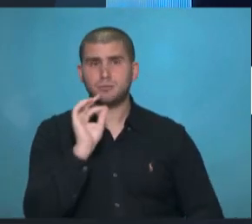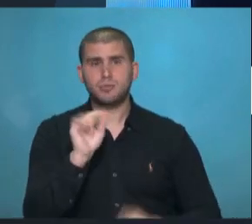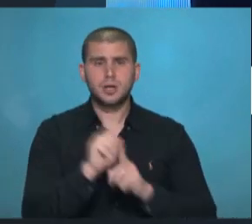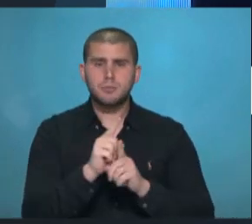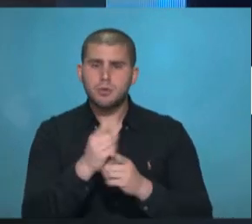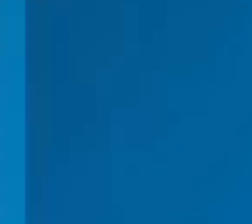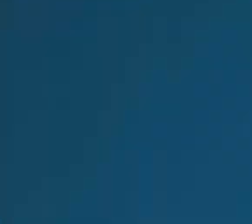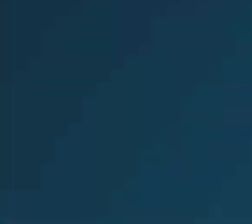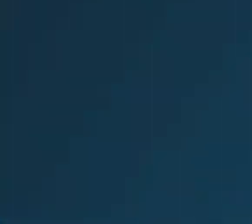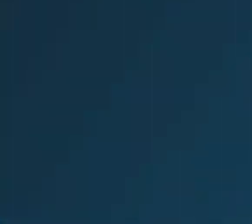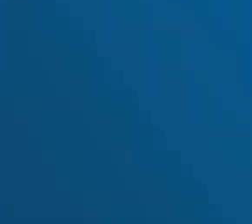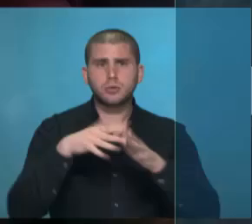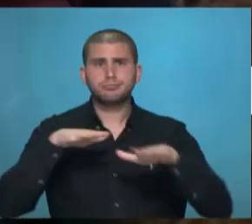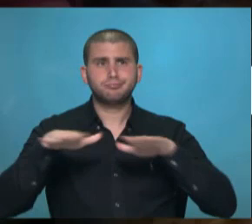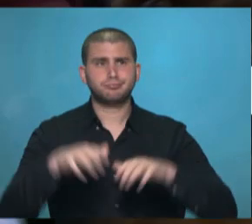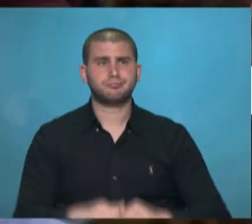זה.